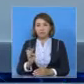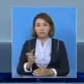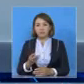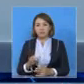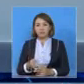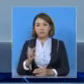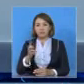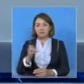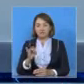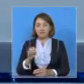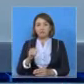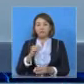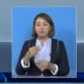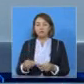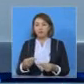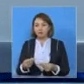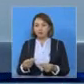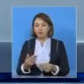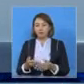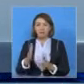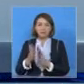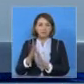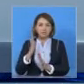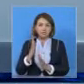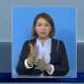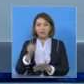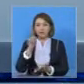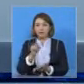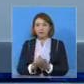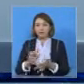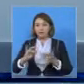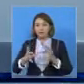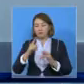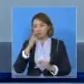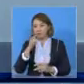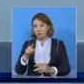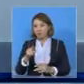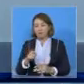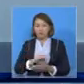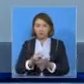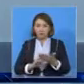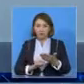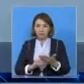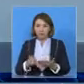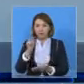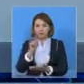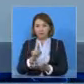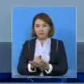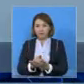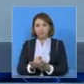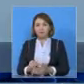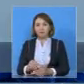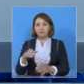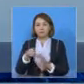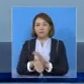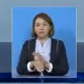яғни резидент салық төлеушілер енді кезекте міндетті түрде электрондық шот фактураларды жазып беруге міндеттеледі.